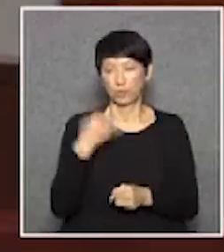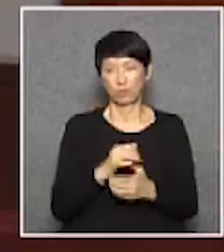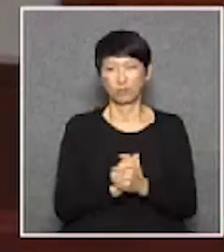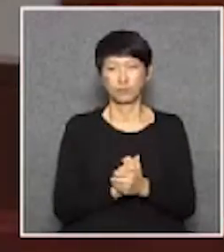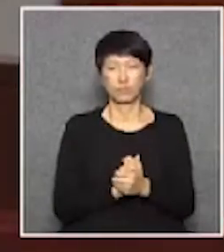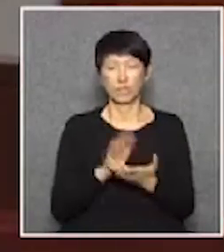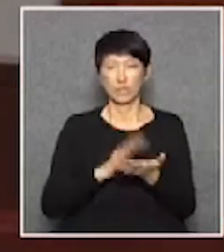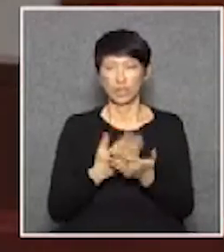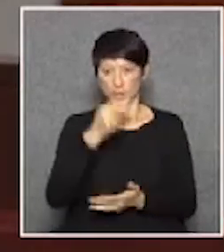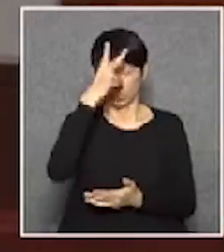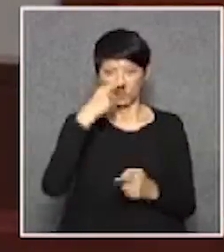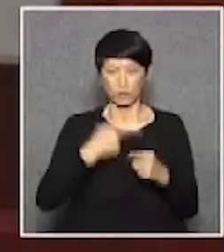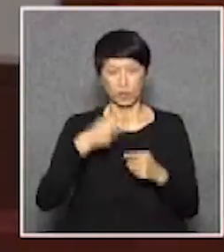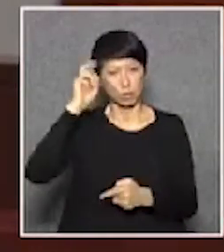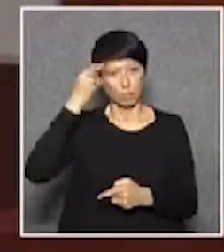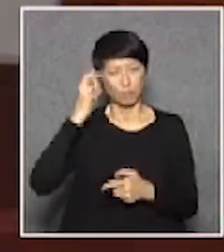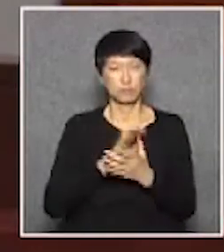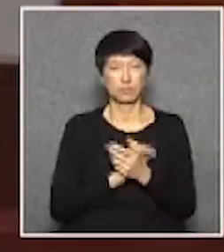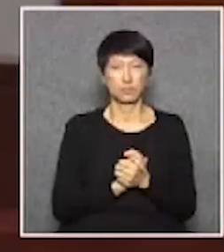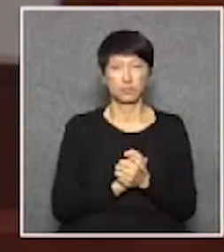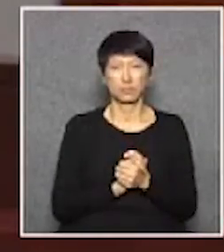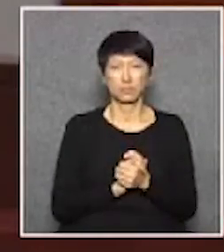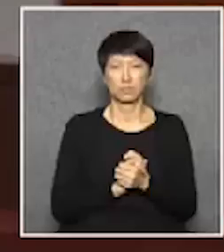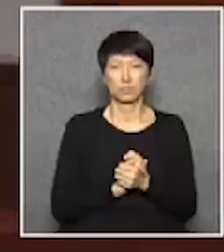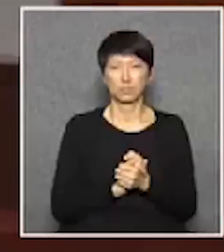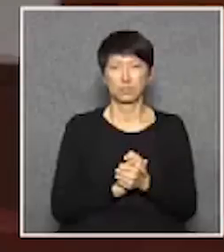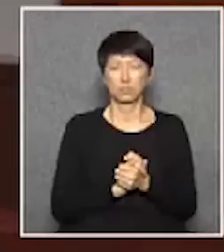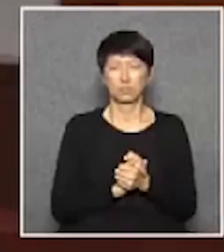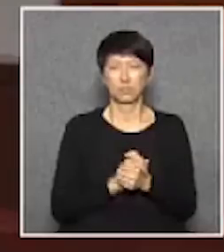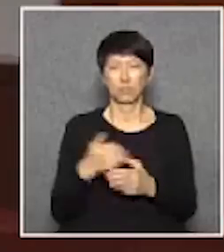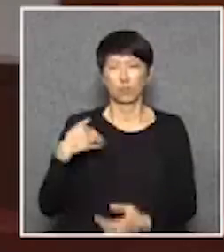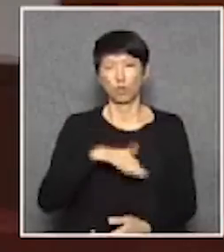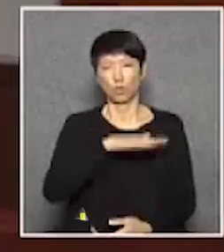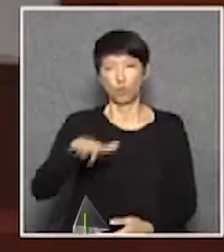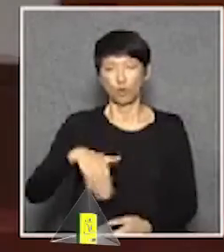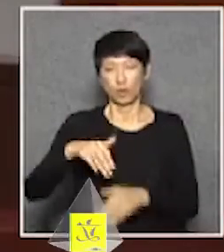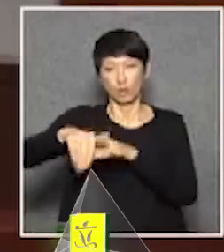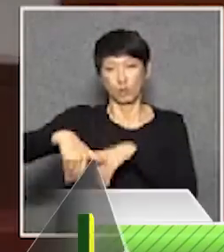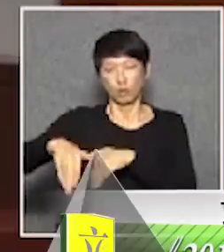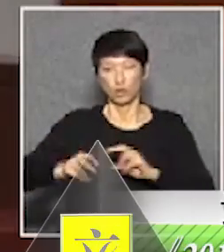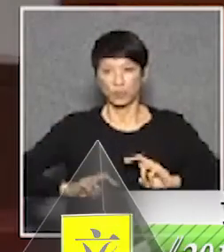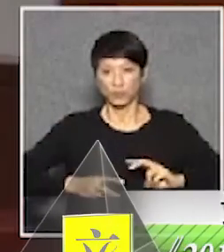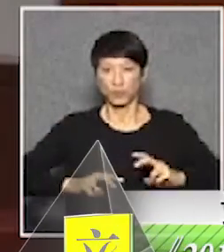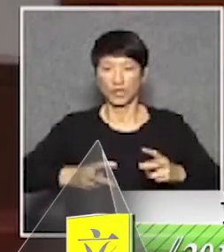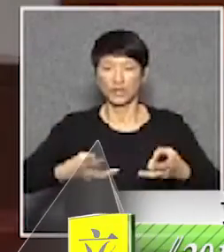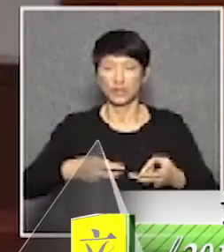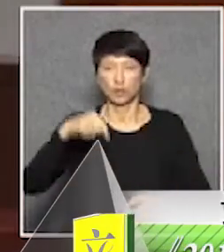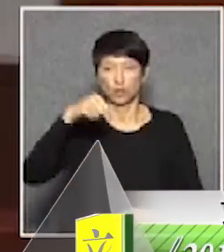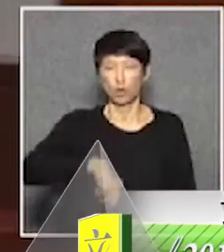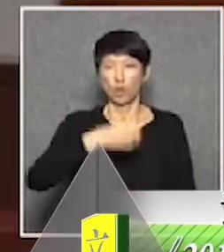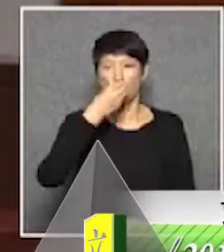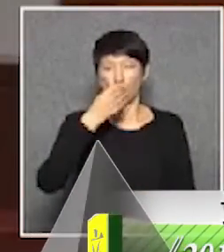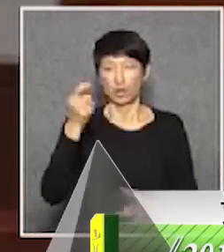咁但係政府其實真係要諗一諗係嘛？是不是可以令到即係我哋嘅鄉村可以發展到一套即係本土鄉村